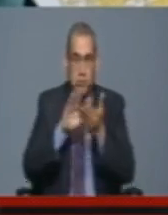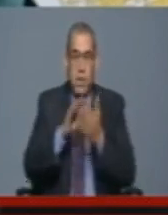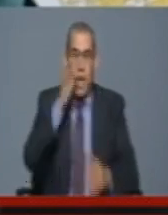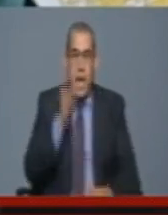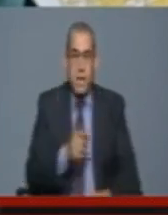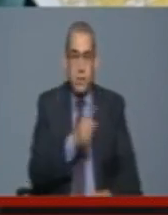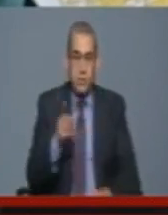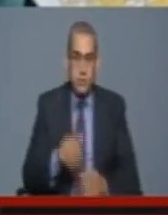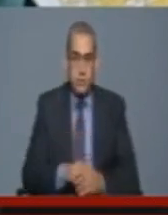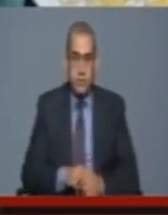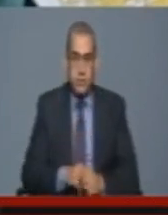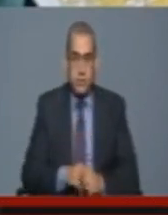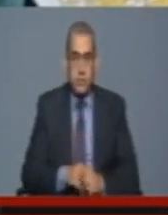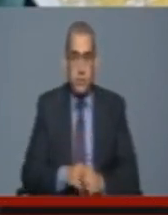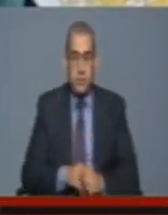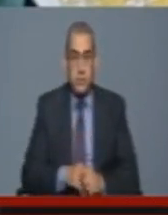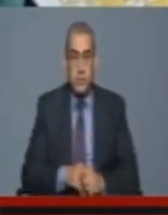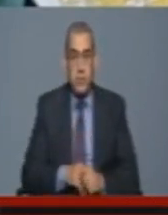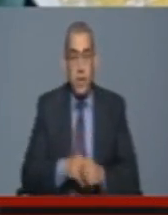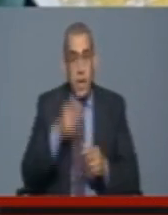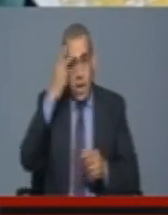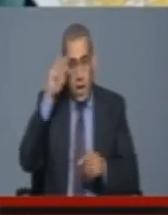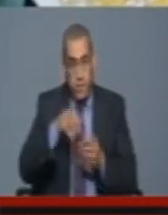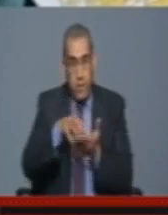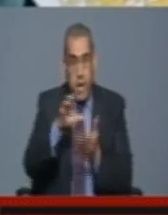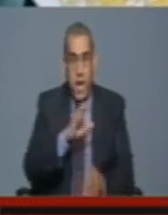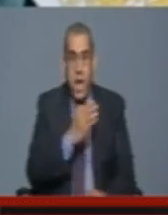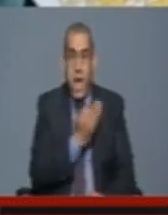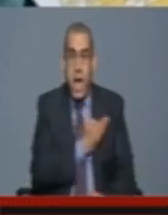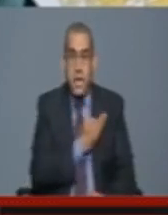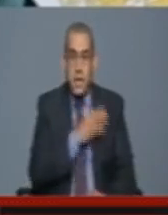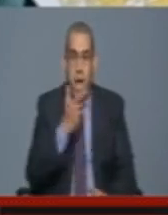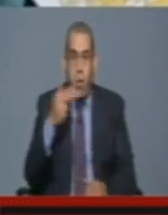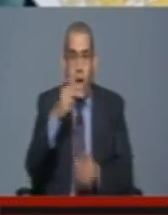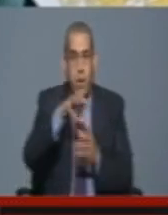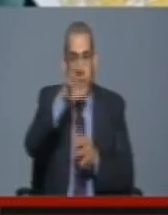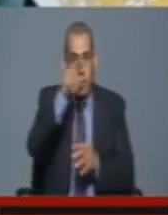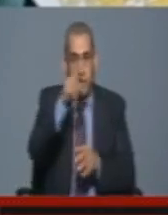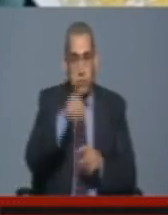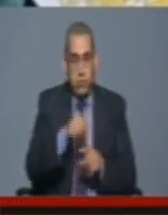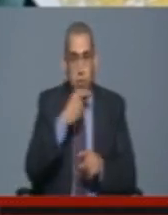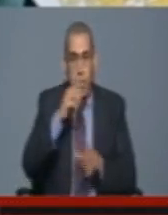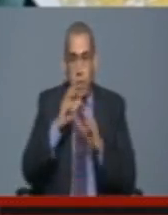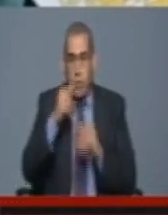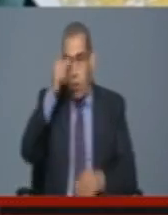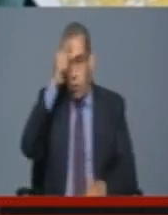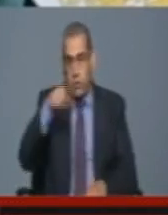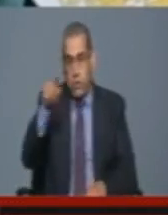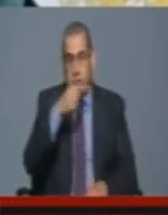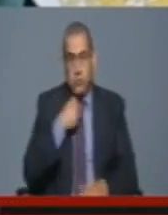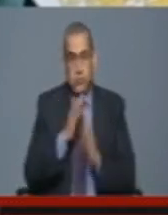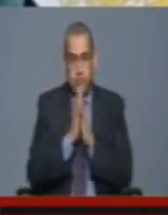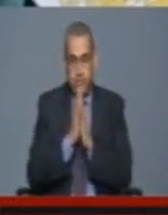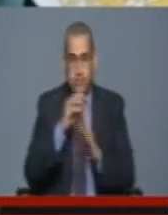قسريا، سواء من قطاع غزة أو الضفة الغربية إلى مصر والأردن. واسمحوا لي